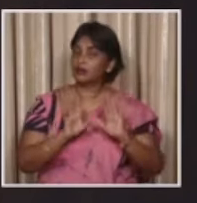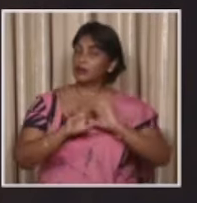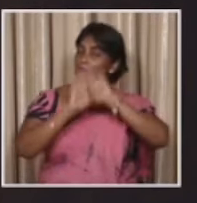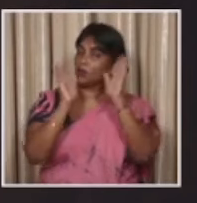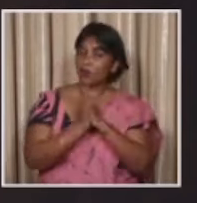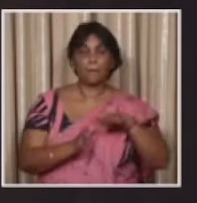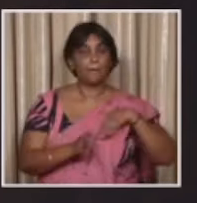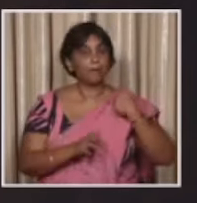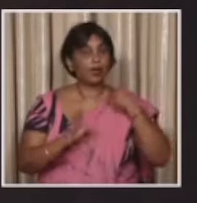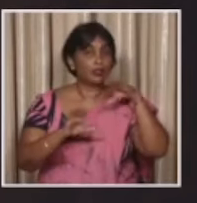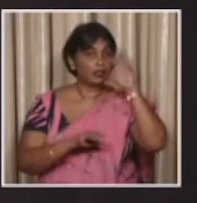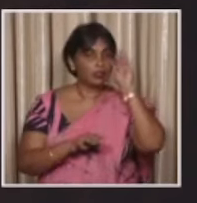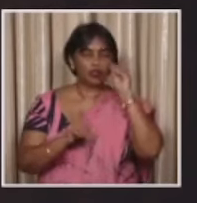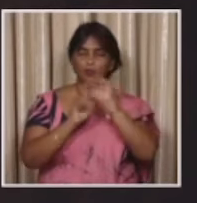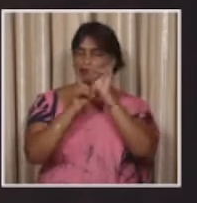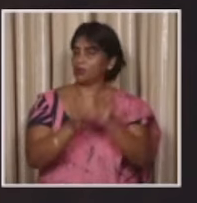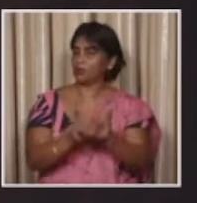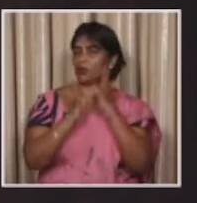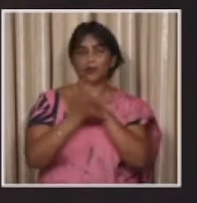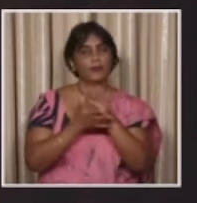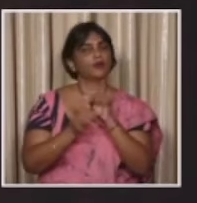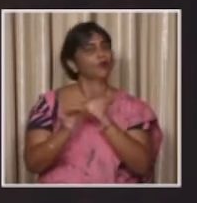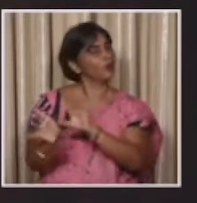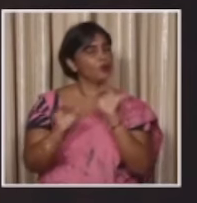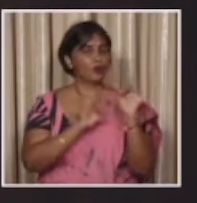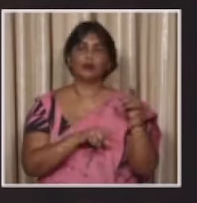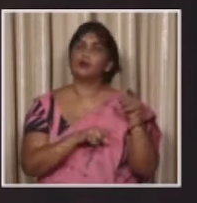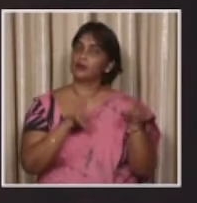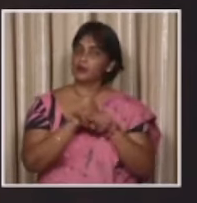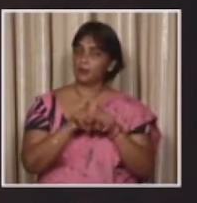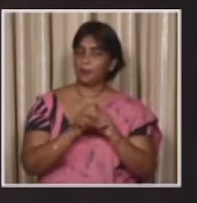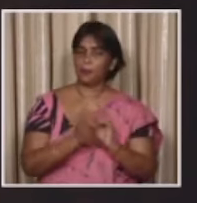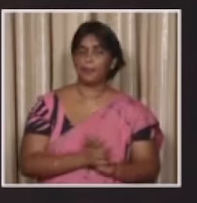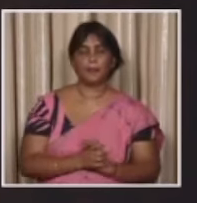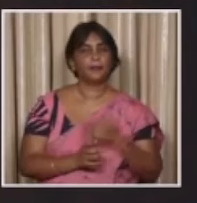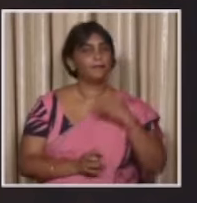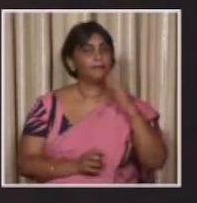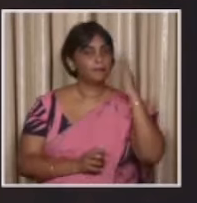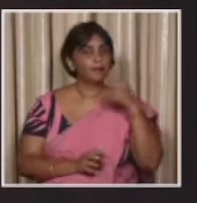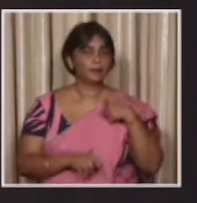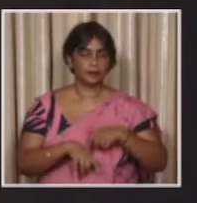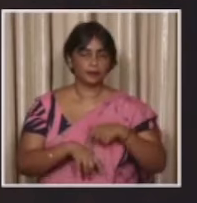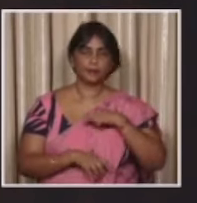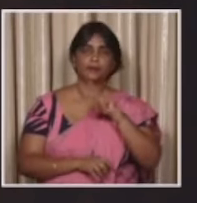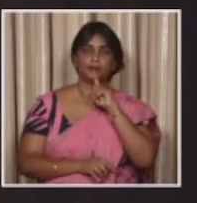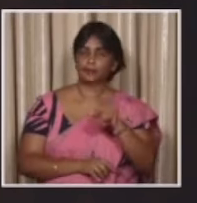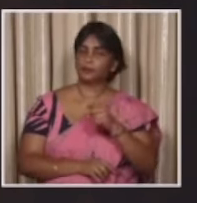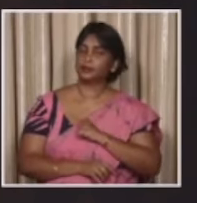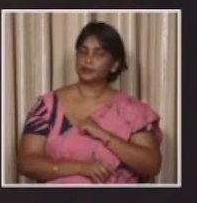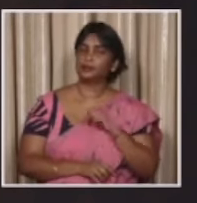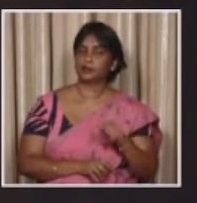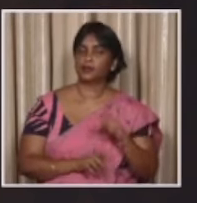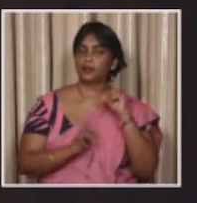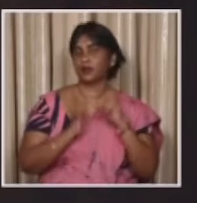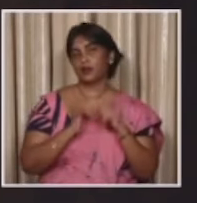මූලික හරය ඉතා පැහැදිලිව මේ පනතේ කාරණාම තමයි. ඒ වගේම තමයි විශේෂයෙන්ම මම මේ වෙලාවේ කියන්න කැමති, මම කෝප්